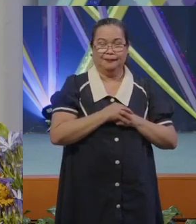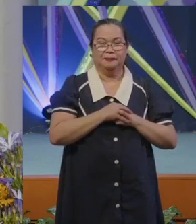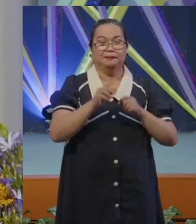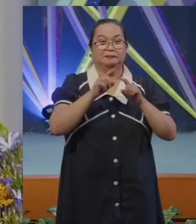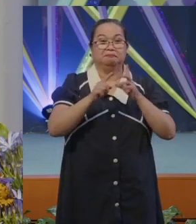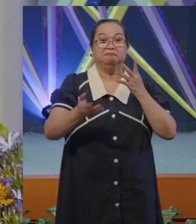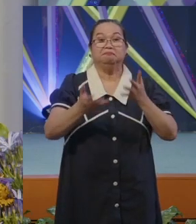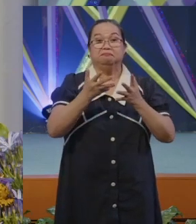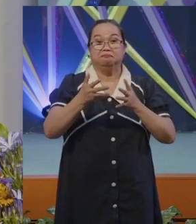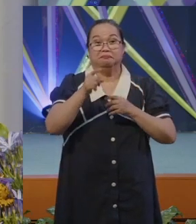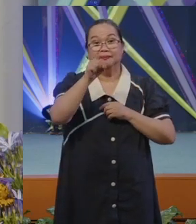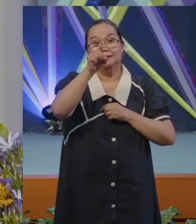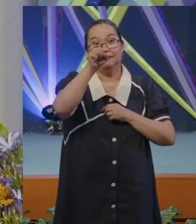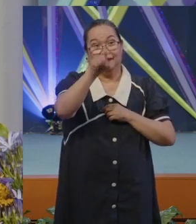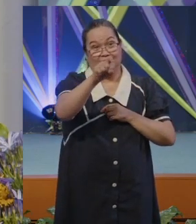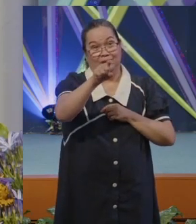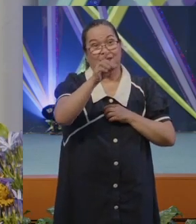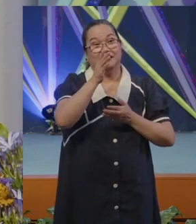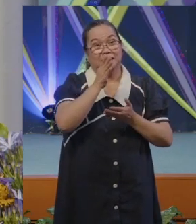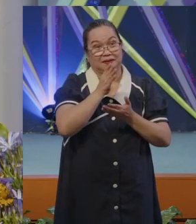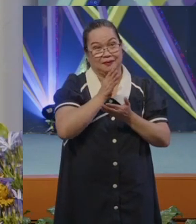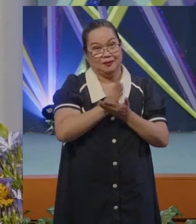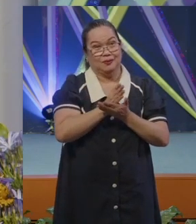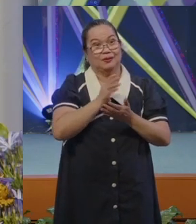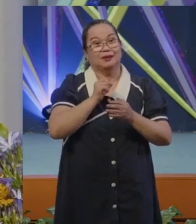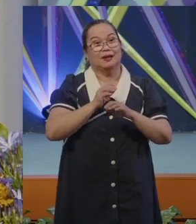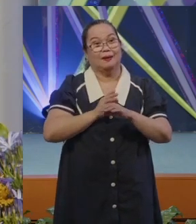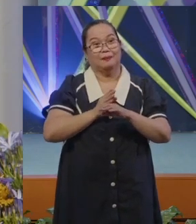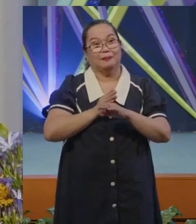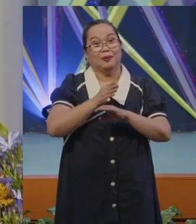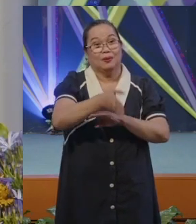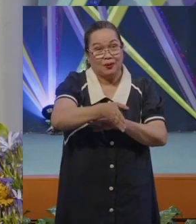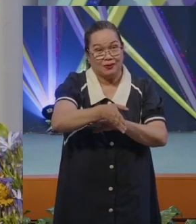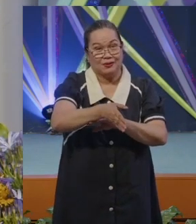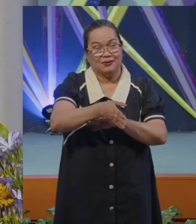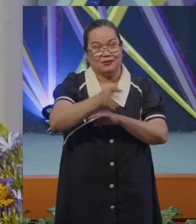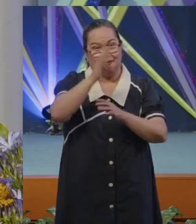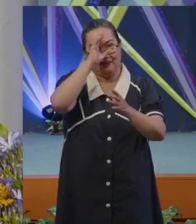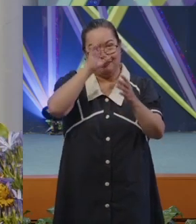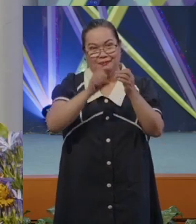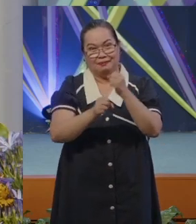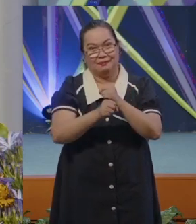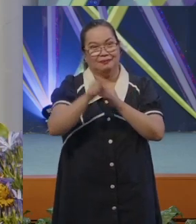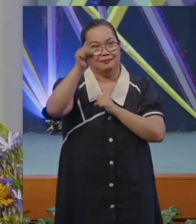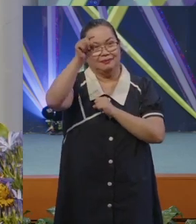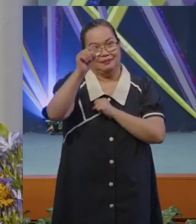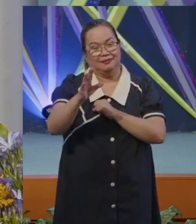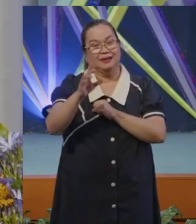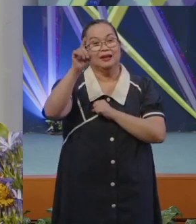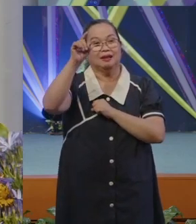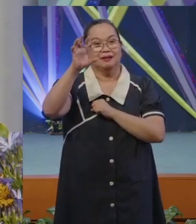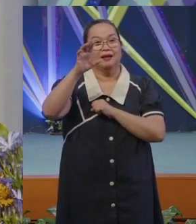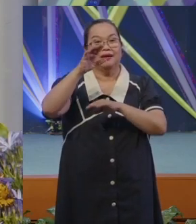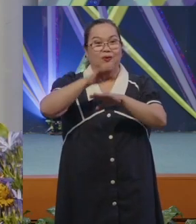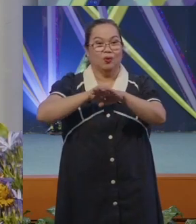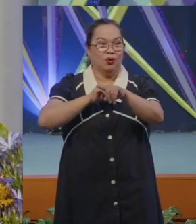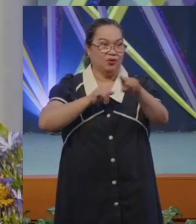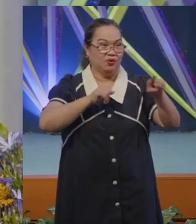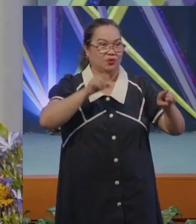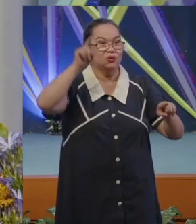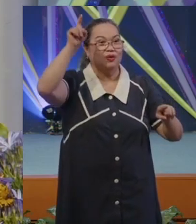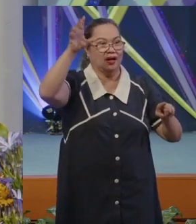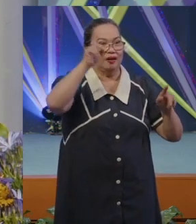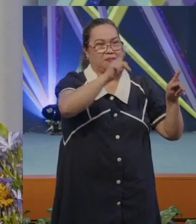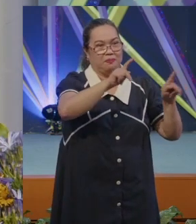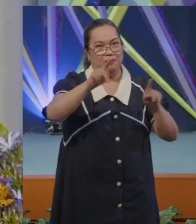Baka kailangan yung tawirin ang ilog ng pananampalataya. At kapag kayo'y tinawag ng Diyos, siya ang mag-equip